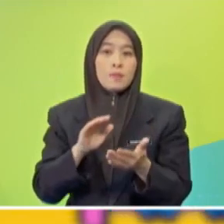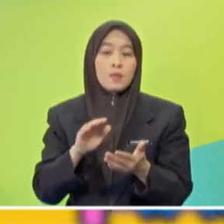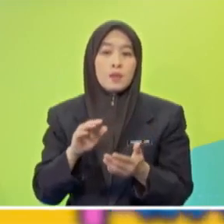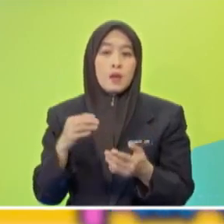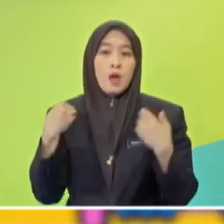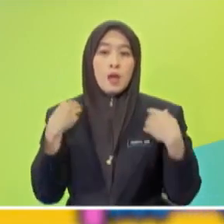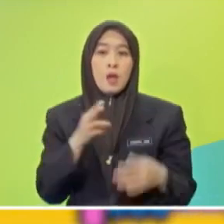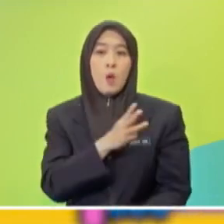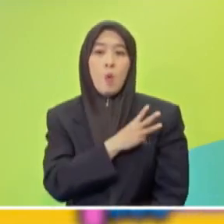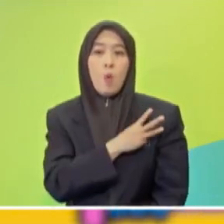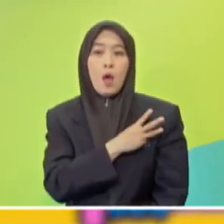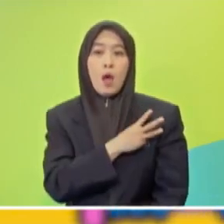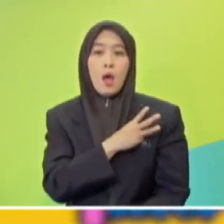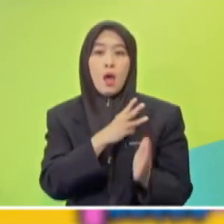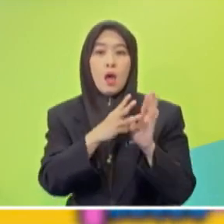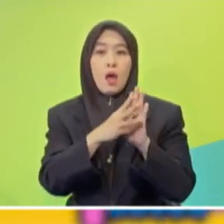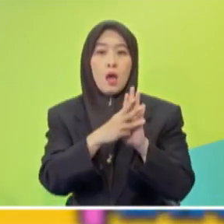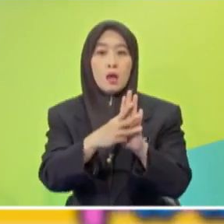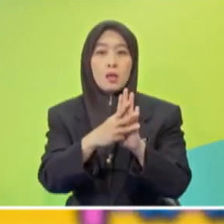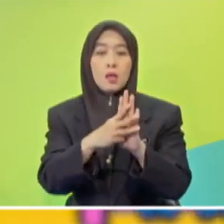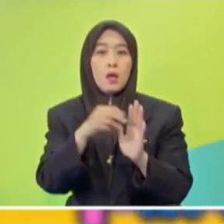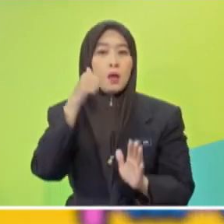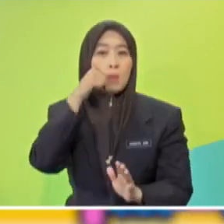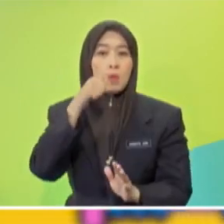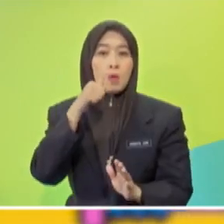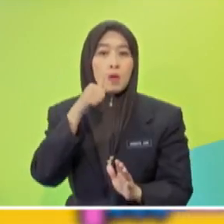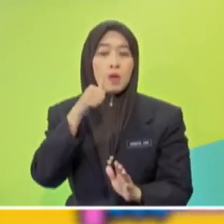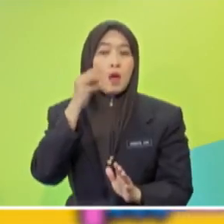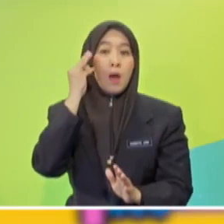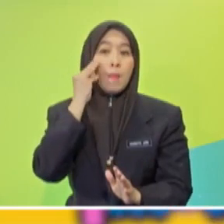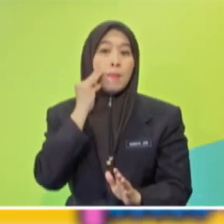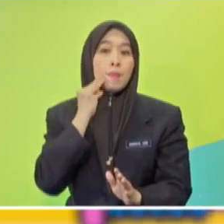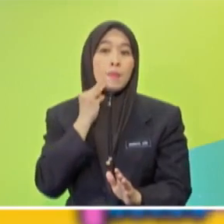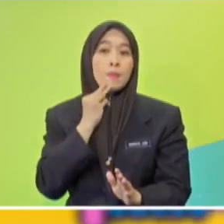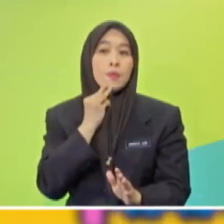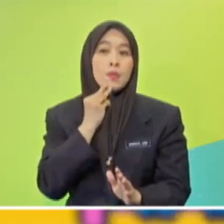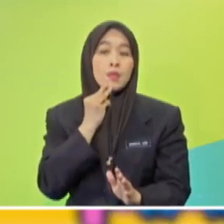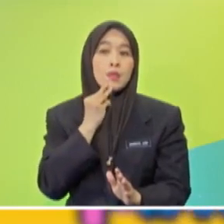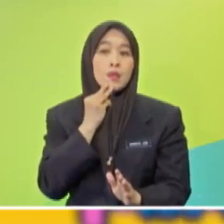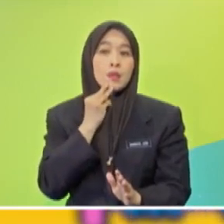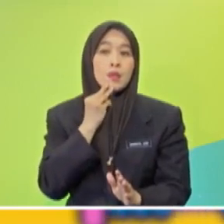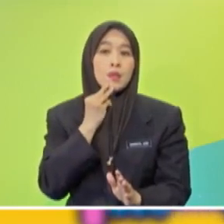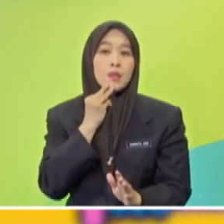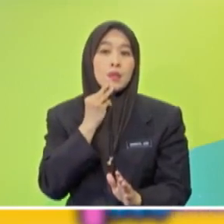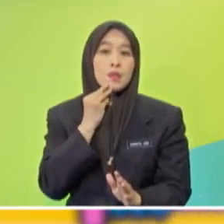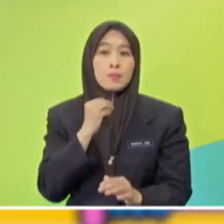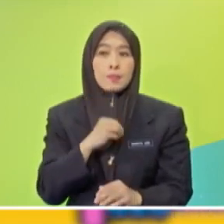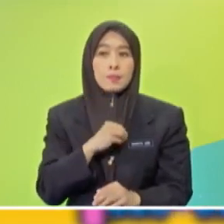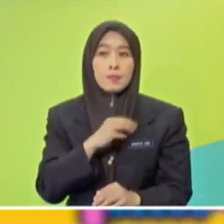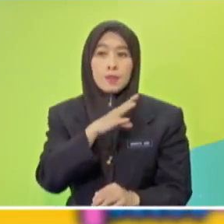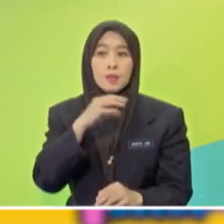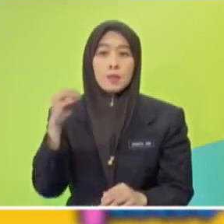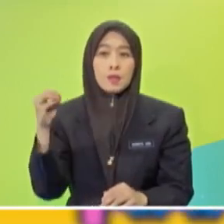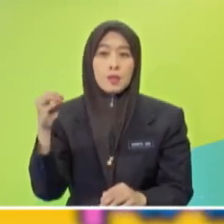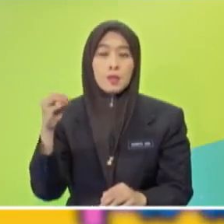wakil perempuan murah oke Maisarah mana Maisarah ayo maesara oke dan